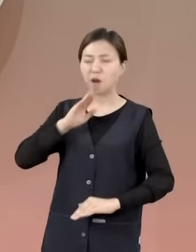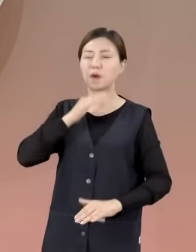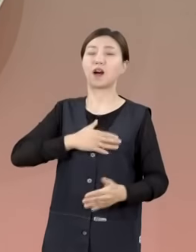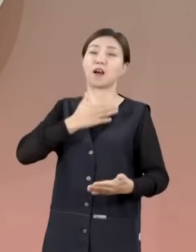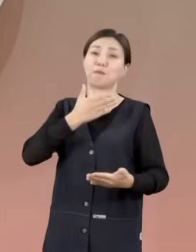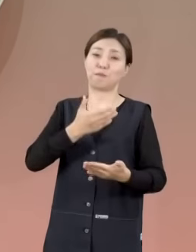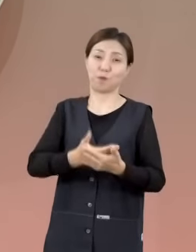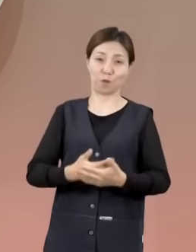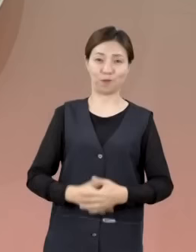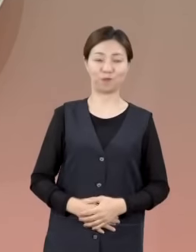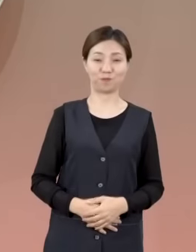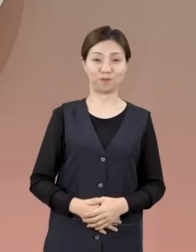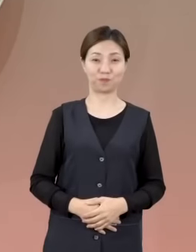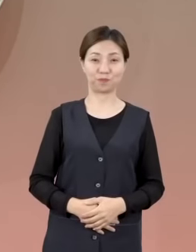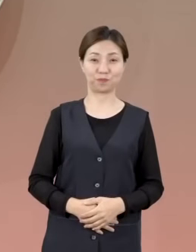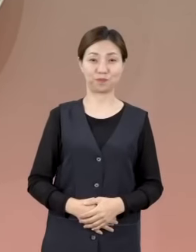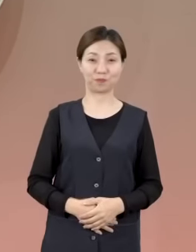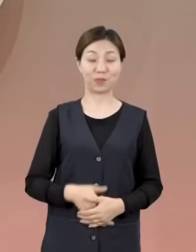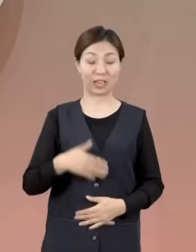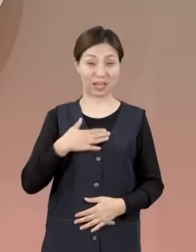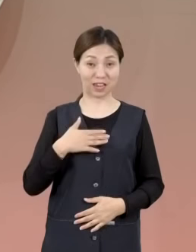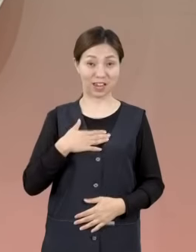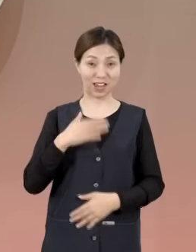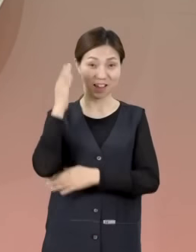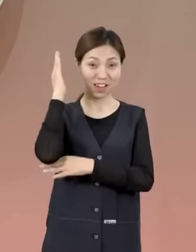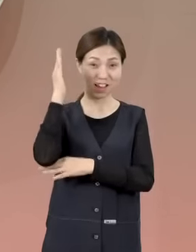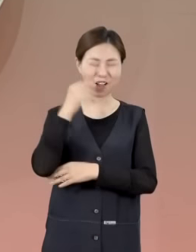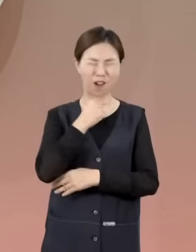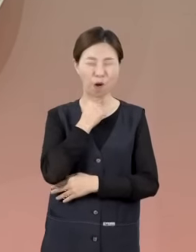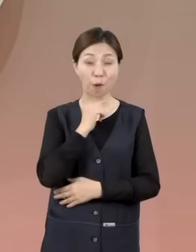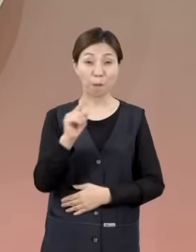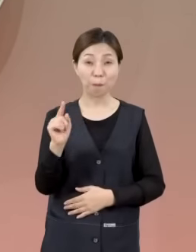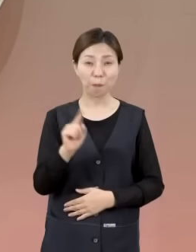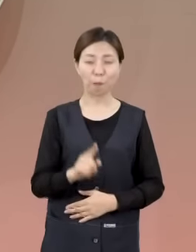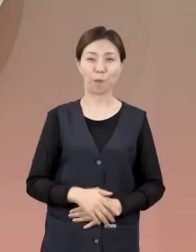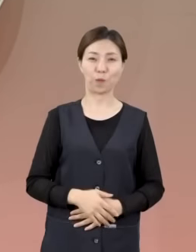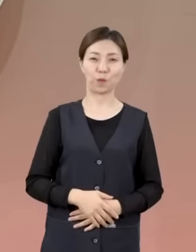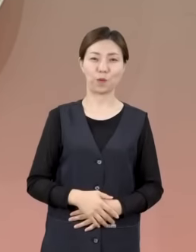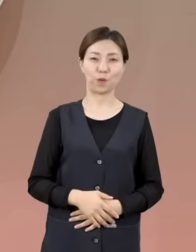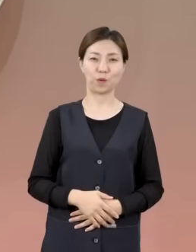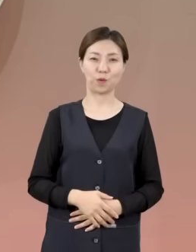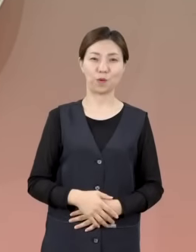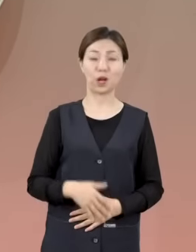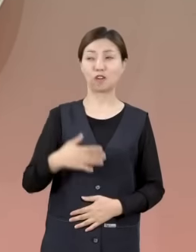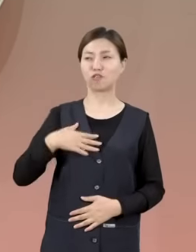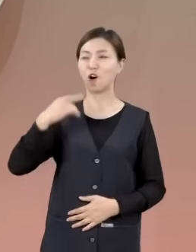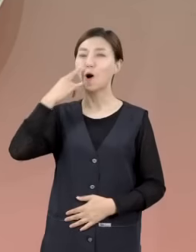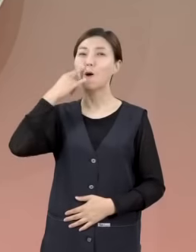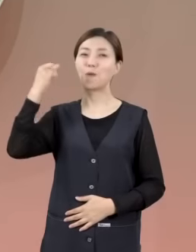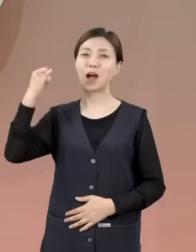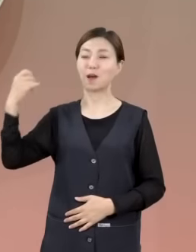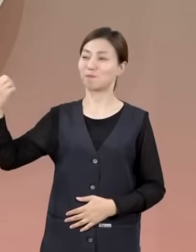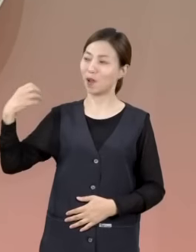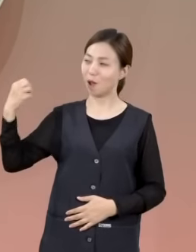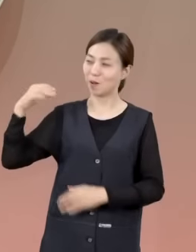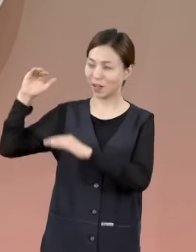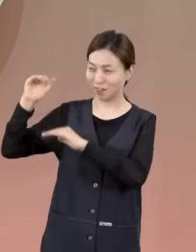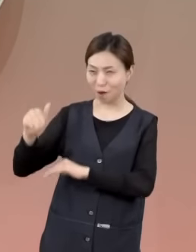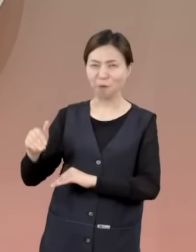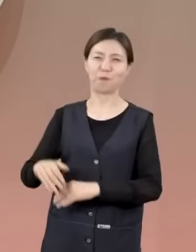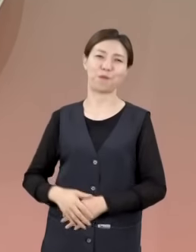감동이었습니다 저희 어머니께서 당신이 꾸었던 신비한 꿈